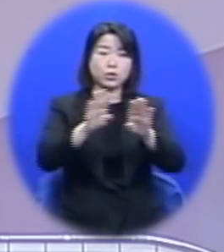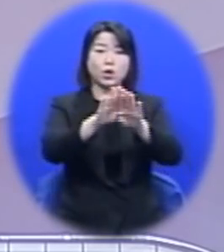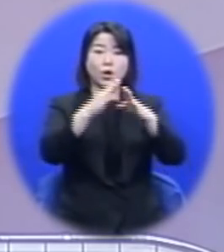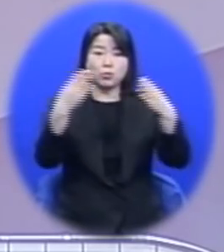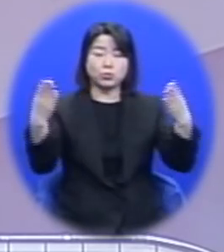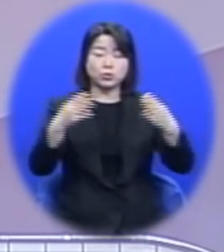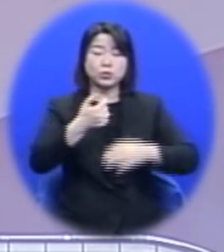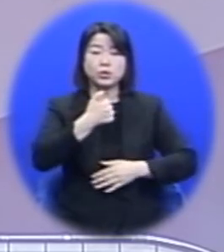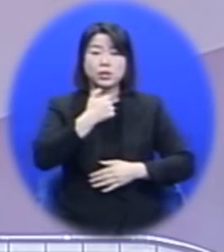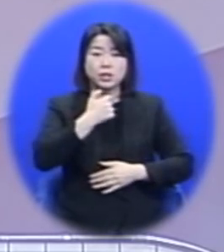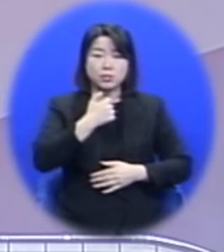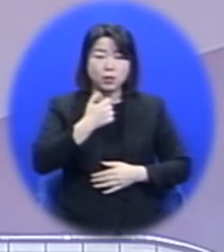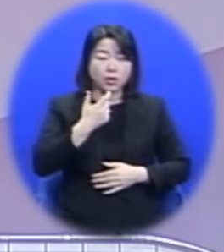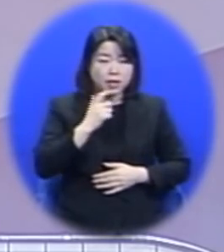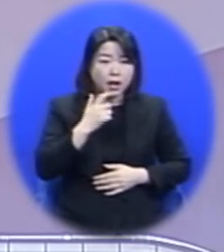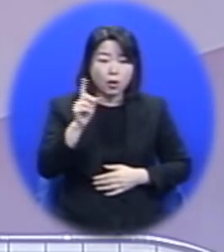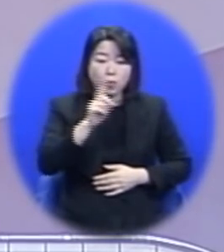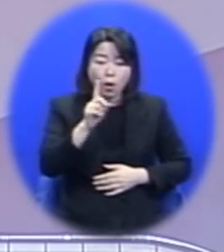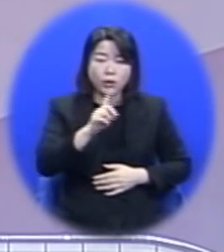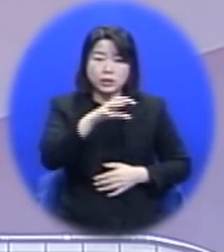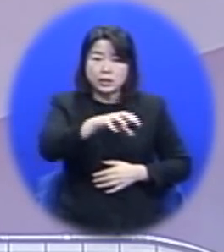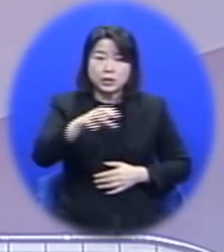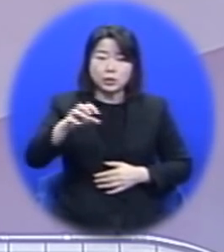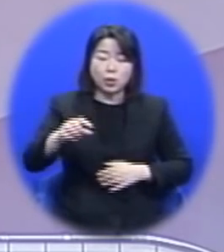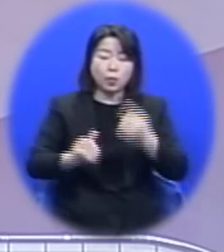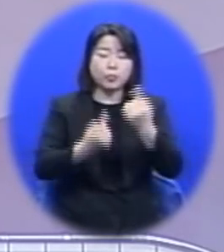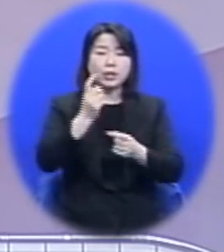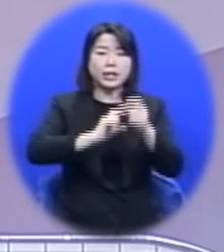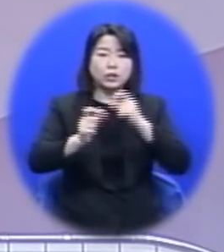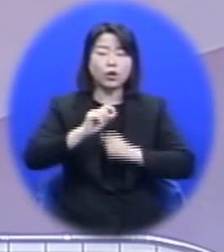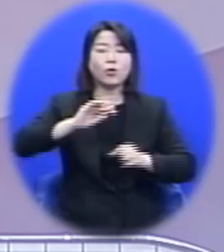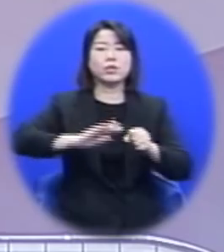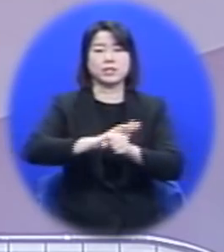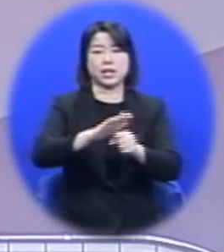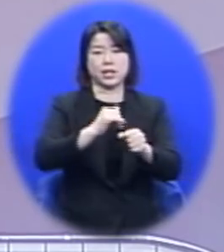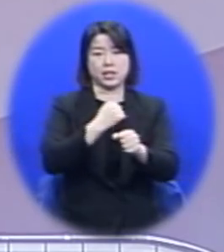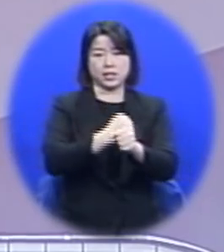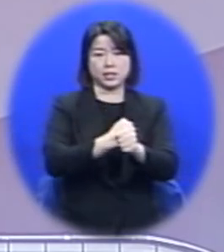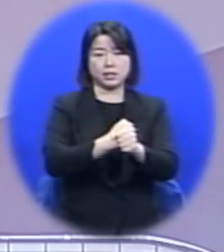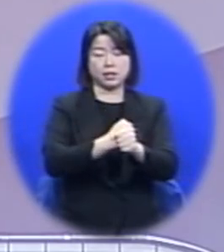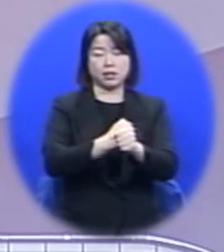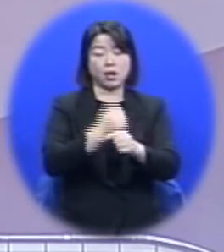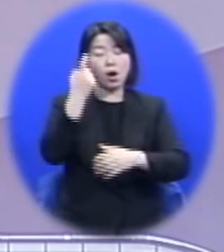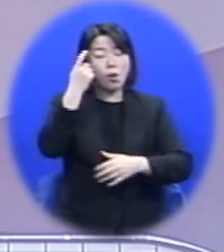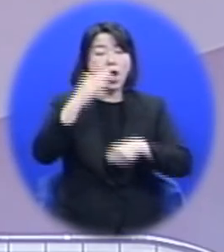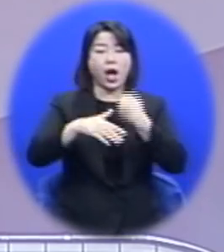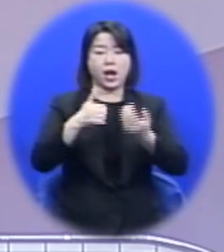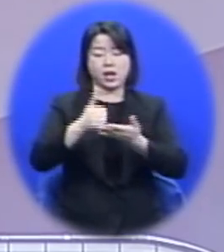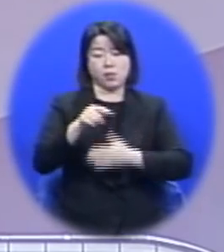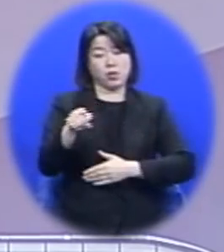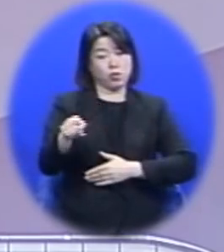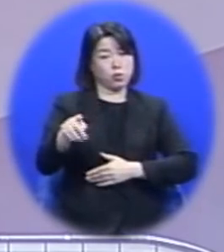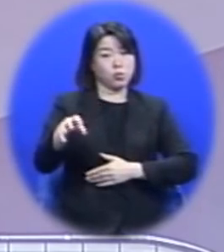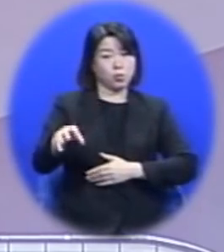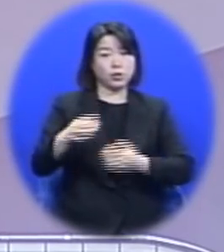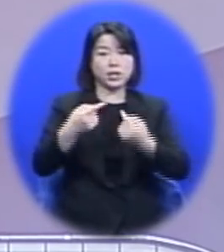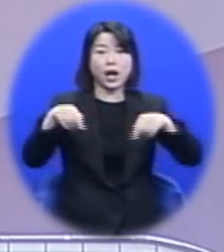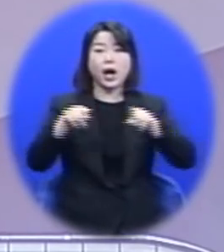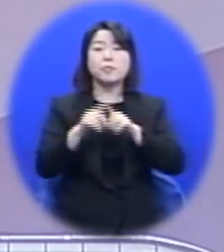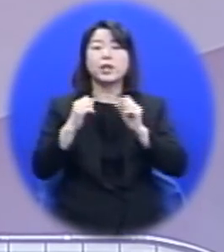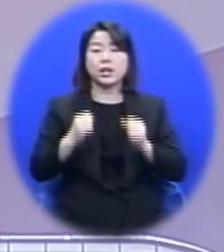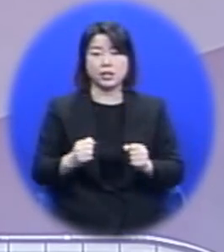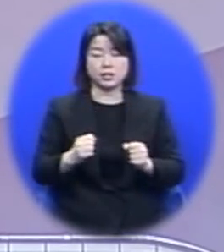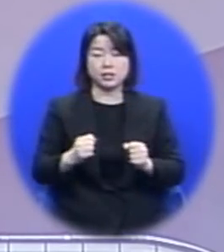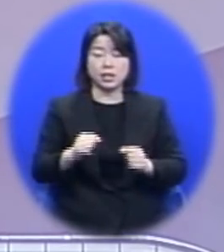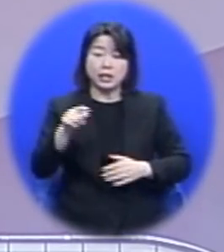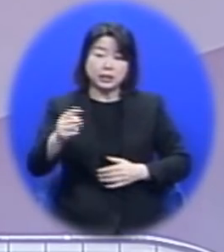어느 처소보다 더욱 사랑하신다. 하나님이 그곳에 함께 하시기 때문. 그리고 그